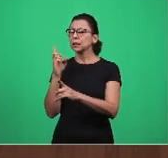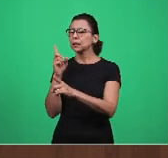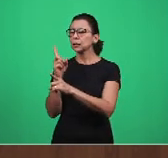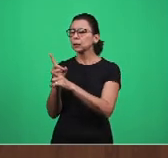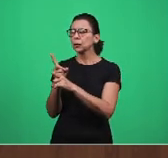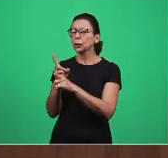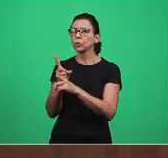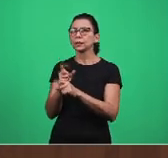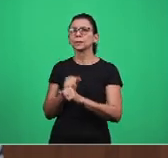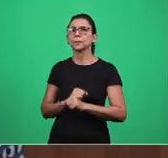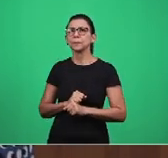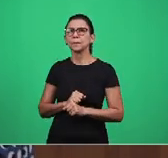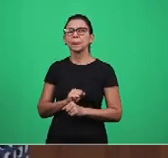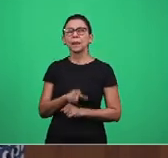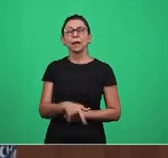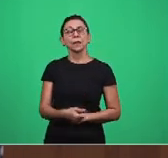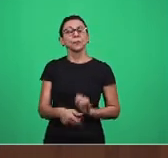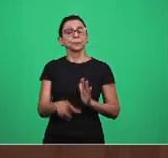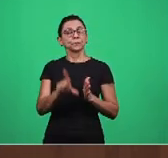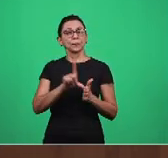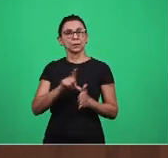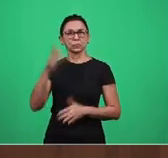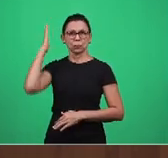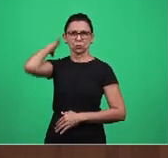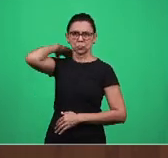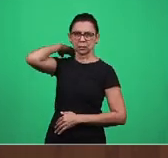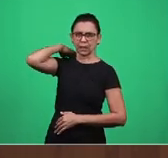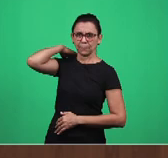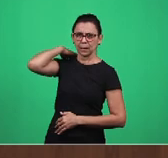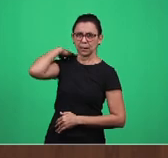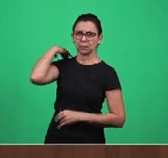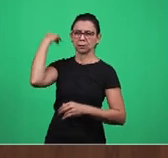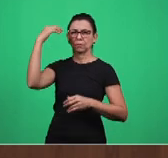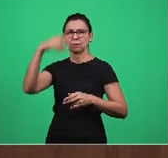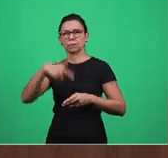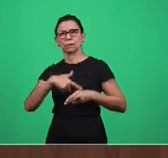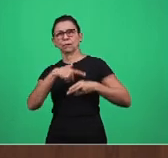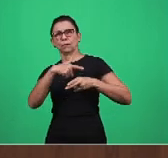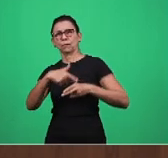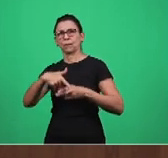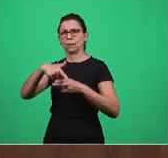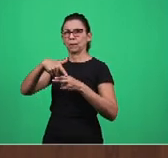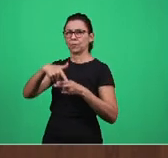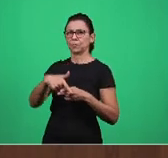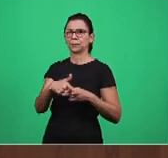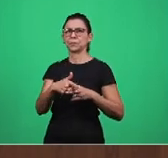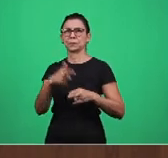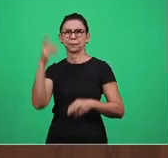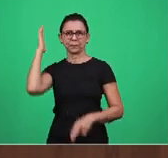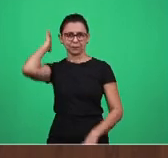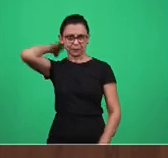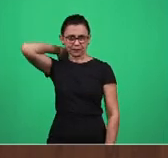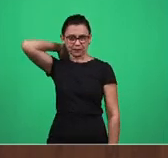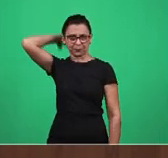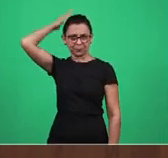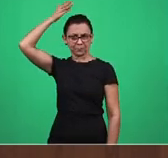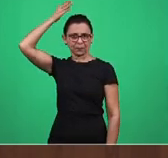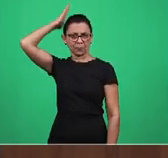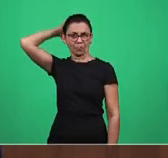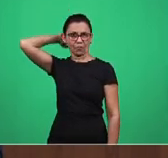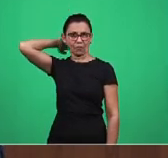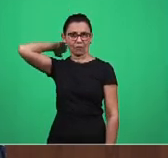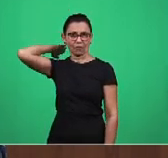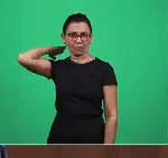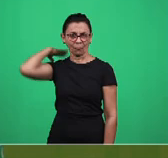Dieu en demandant un signe afin que Dieu puisse montrer qui serait la jeune fille choisie pour